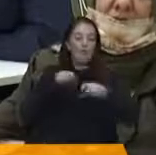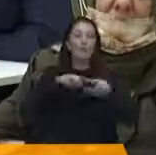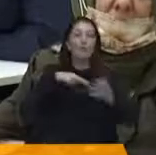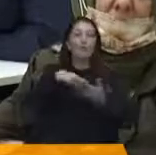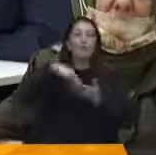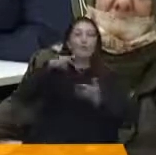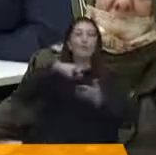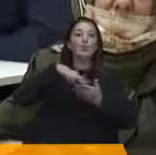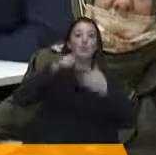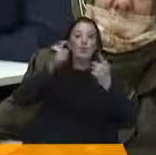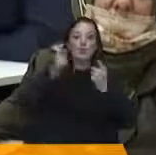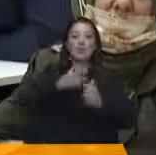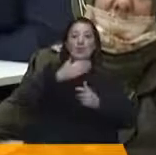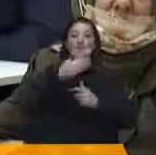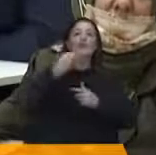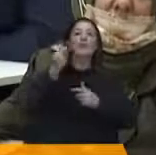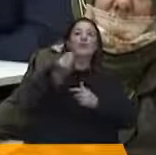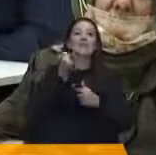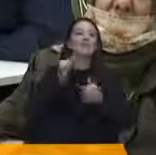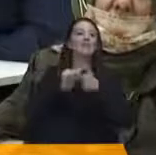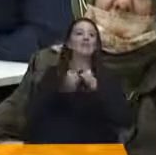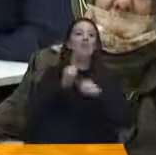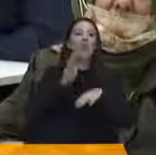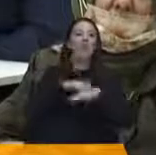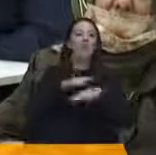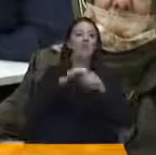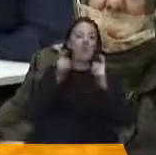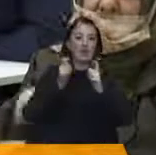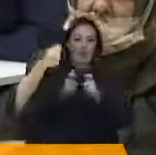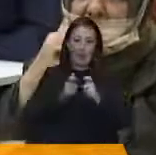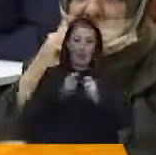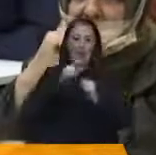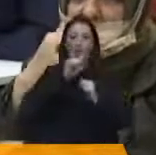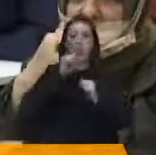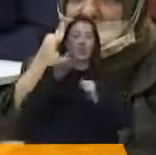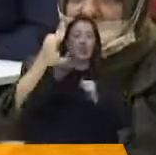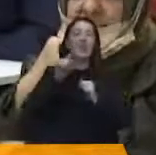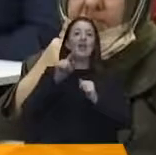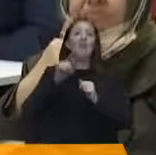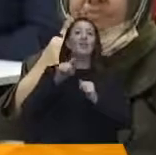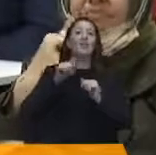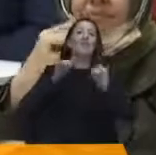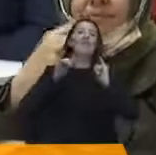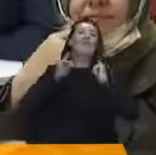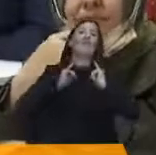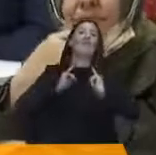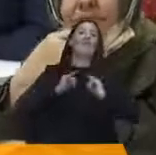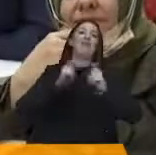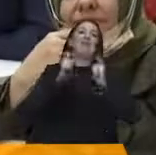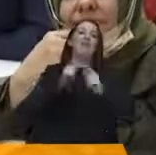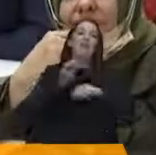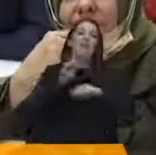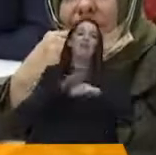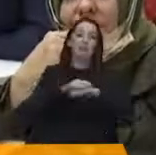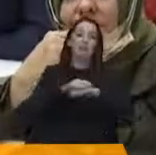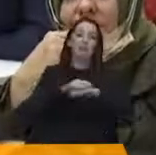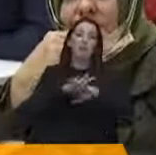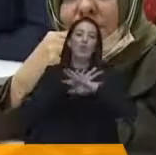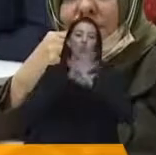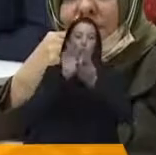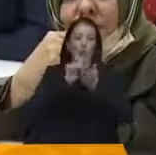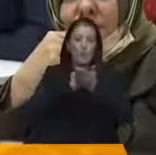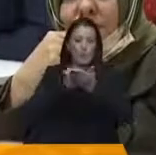yürüyüş alanları, gençlerimizin spor yapacağı alanlar, onların dinleneceği alanlar, bunlar yapılacak.